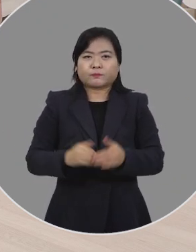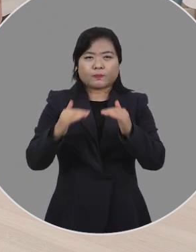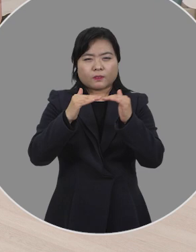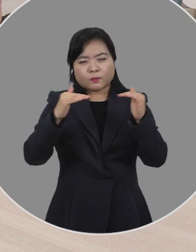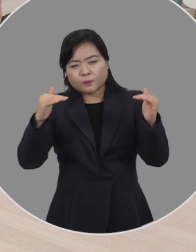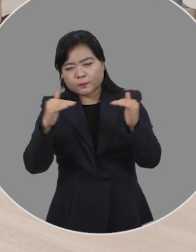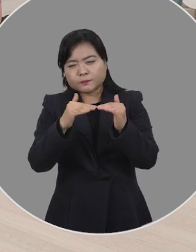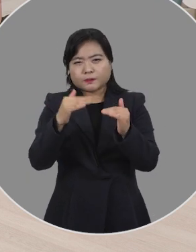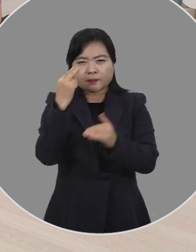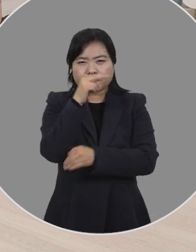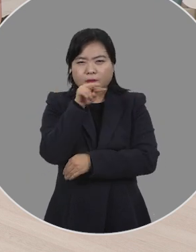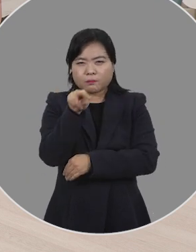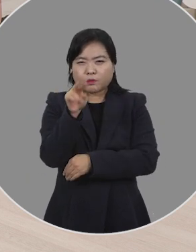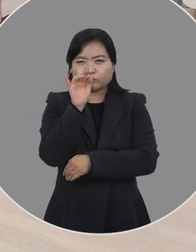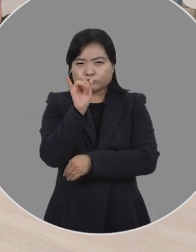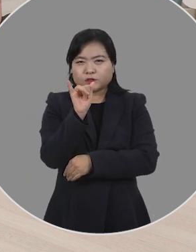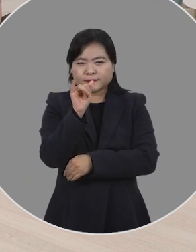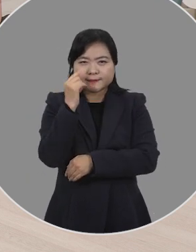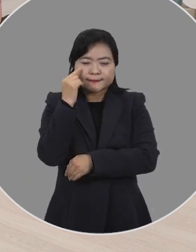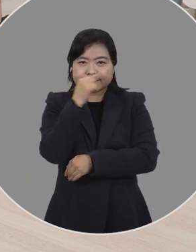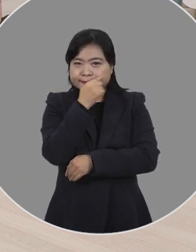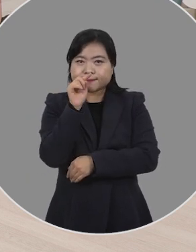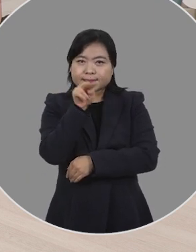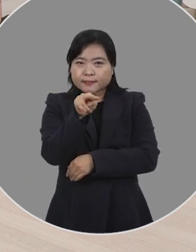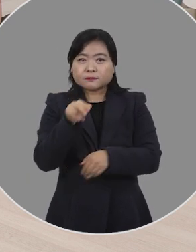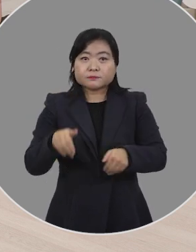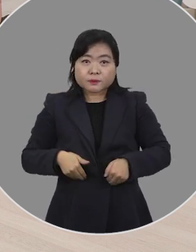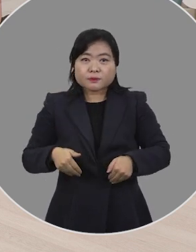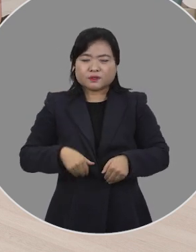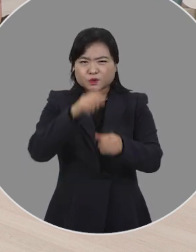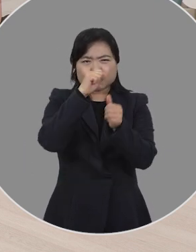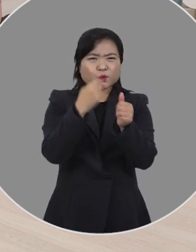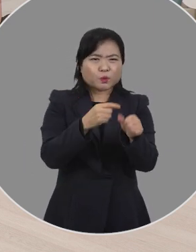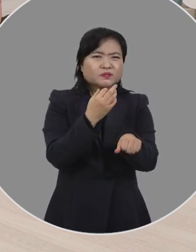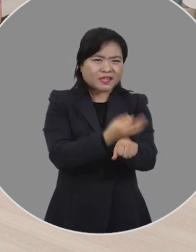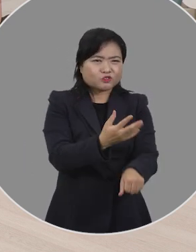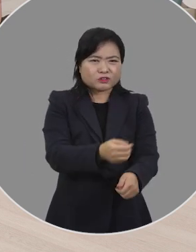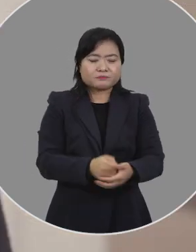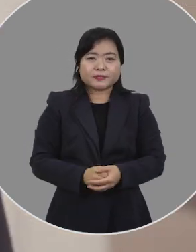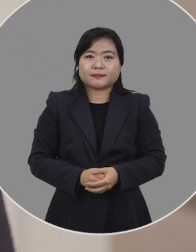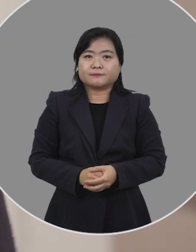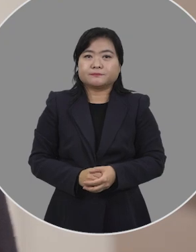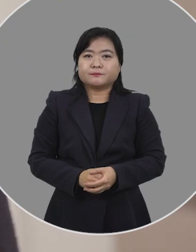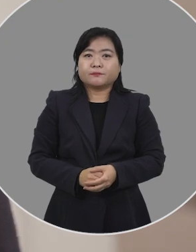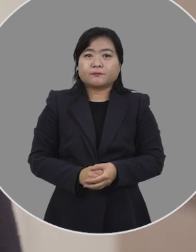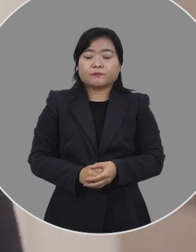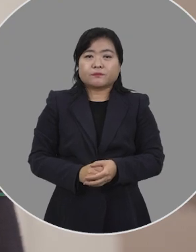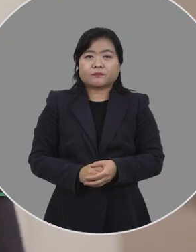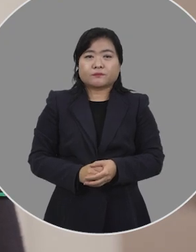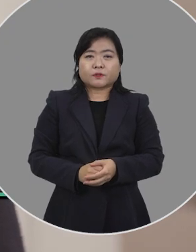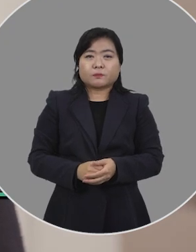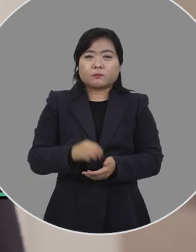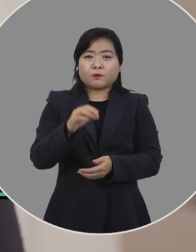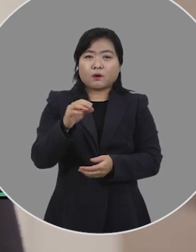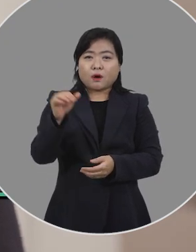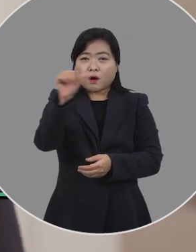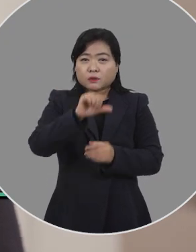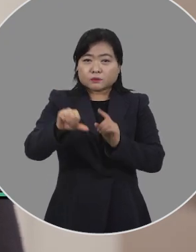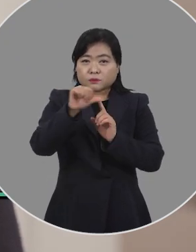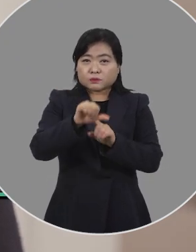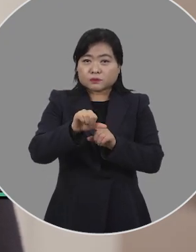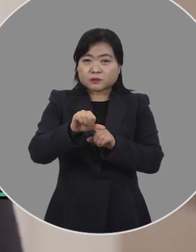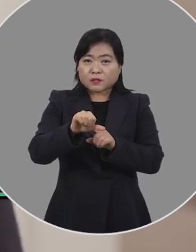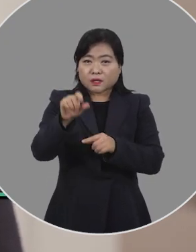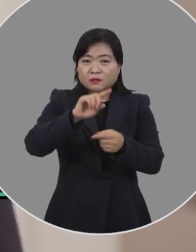동등하게 바라볼 수 있는 그런 시선, 시각이 필요한데. 그 교훈은 단순하죠. 네. 그런 면에서 이제 오리엔탈리즘도 이제